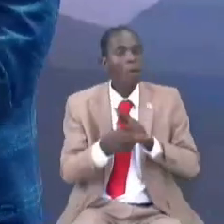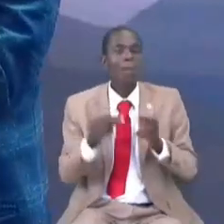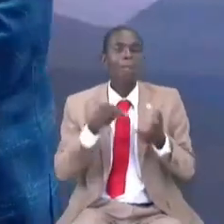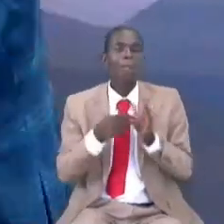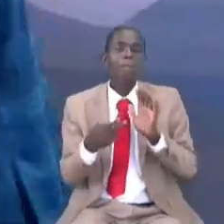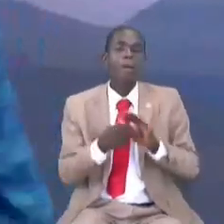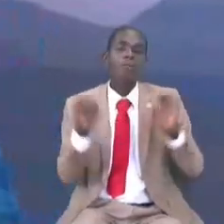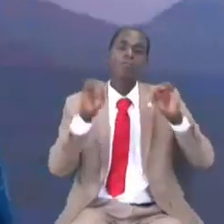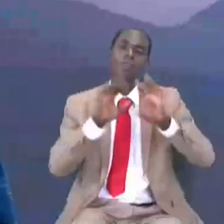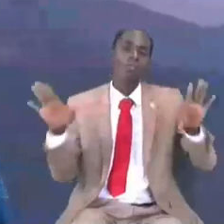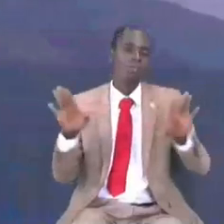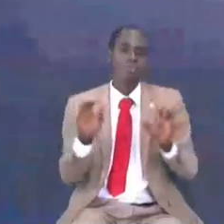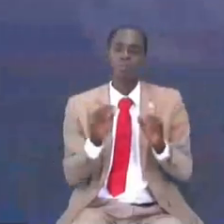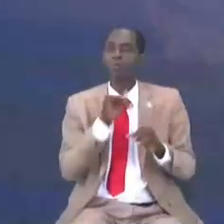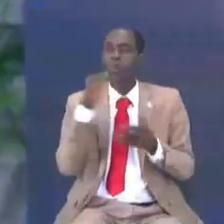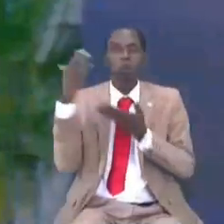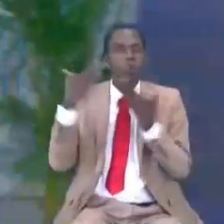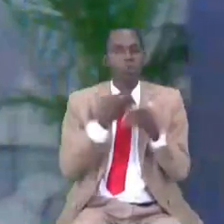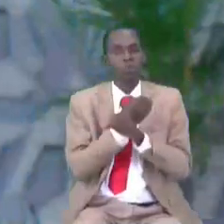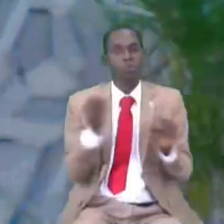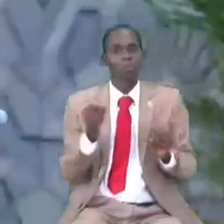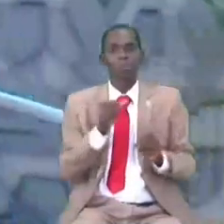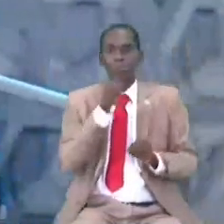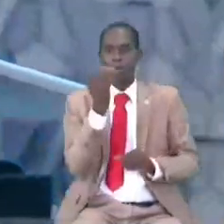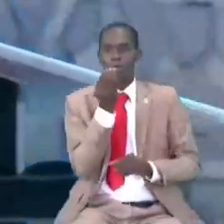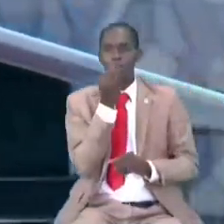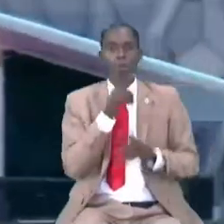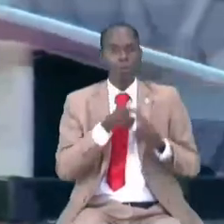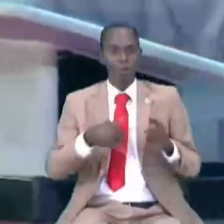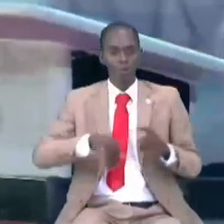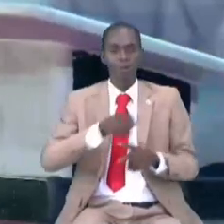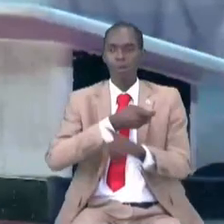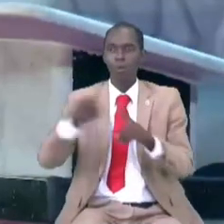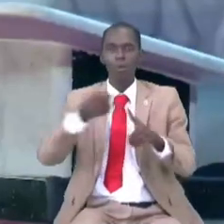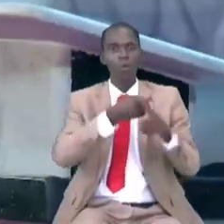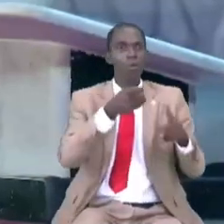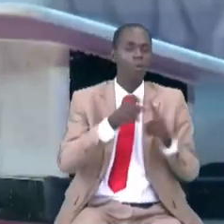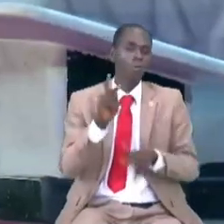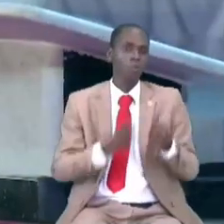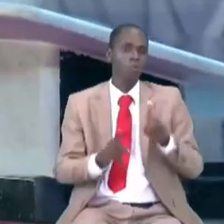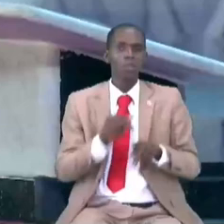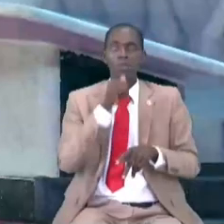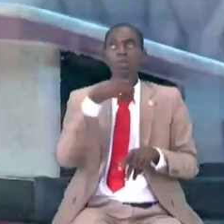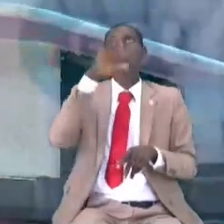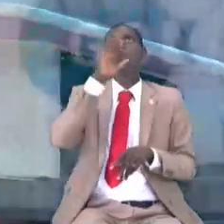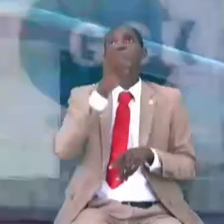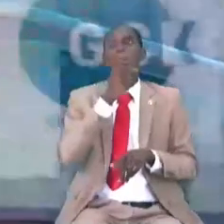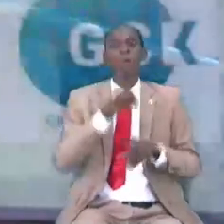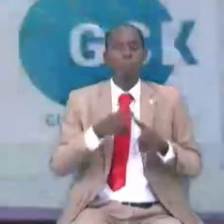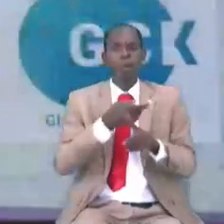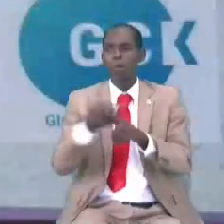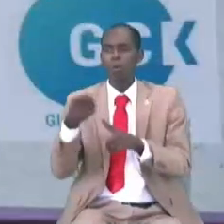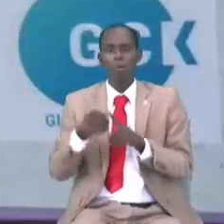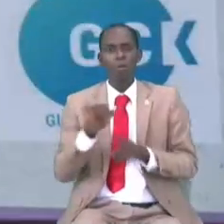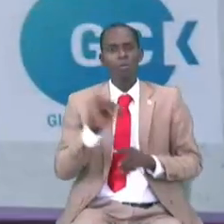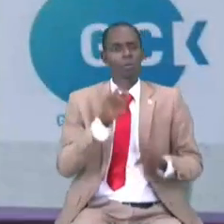manger et faire du mal aux gens. Ne pas boire d'eau, mais on est en train de faire du mal aux gens. Ne boire ou ne